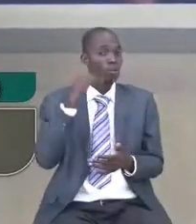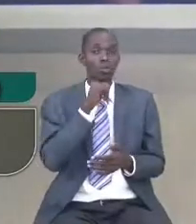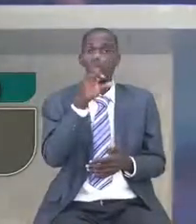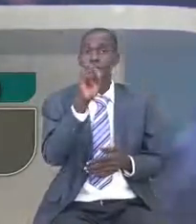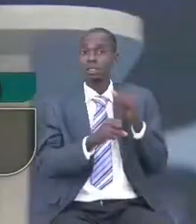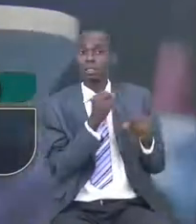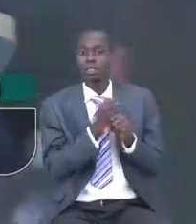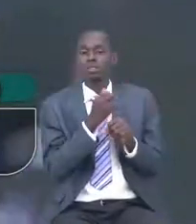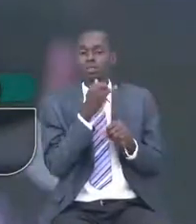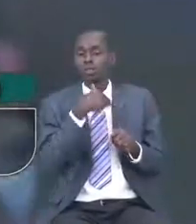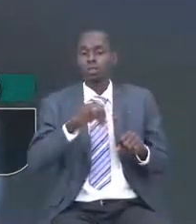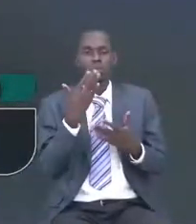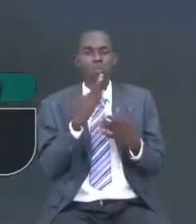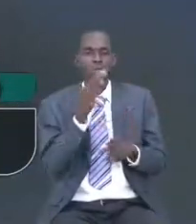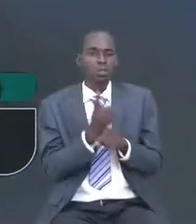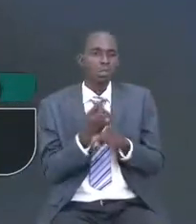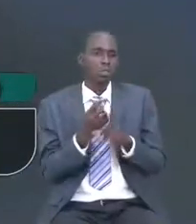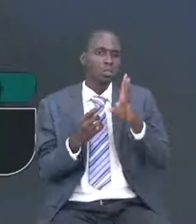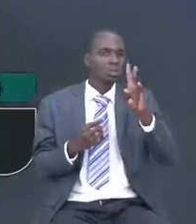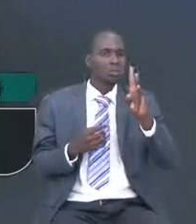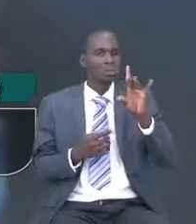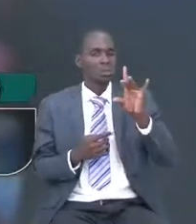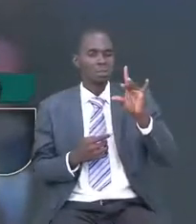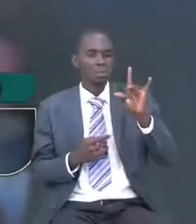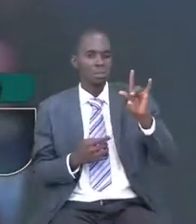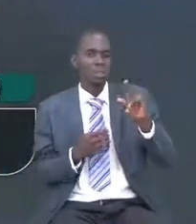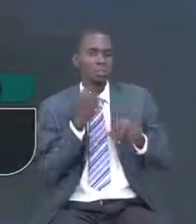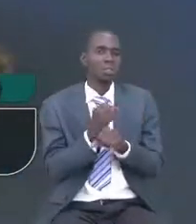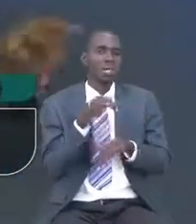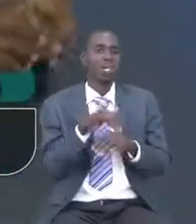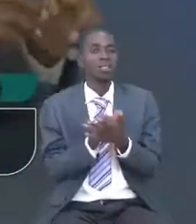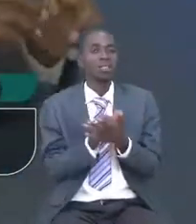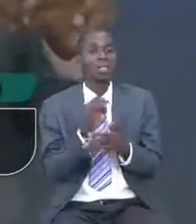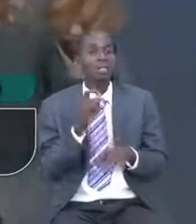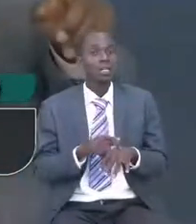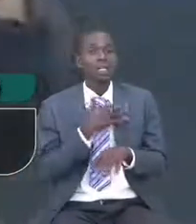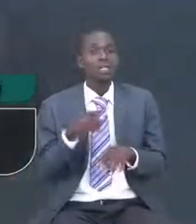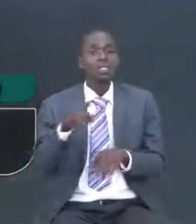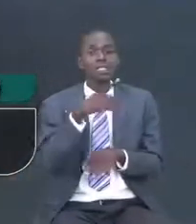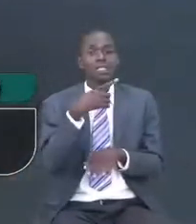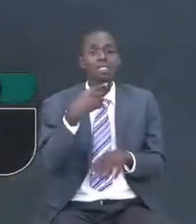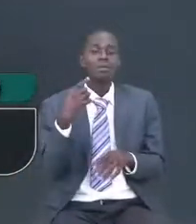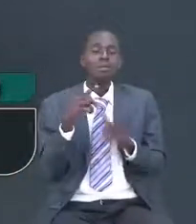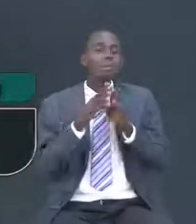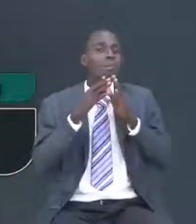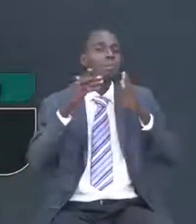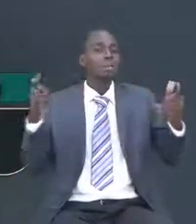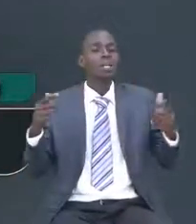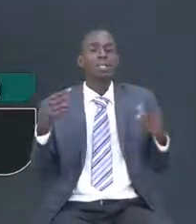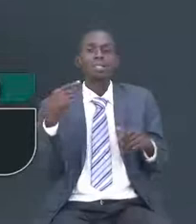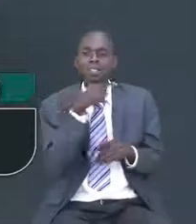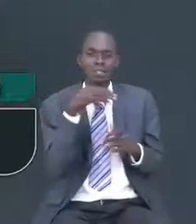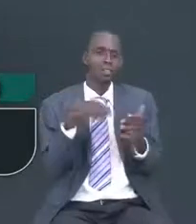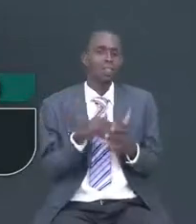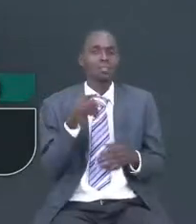Il était un adolescent à l'époque. Et un gros mensonge a été dit contre lui. Et le mensonge était si assez